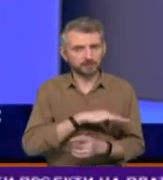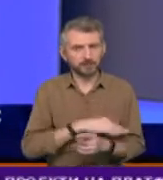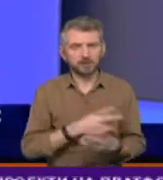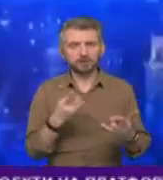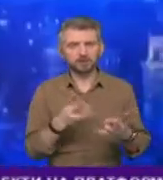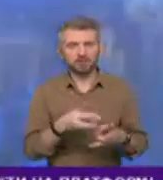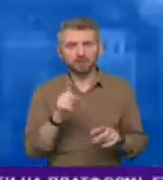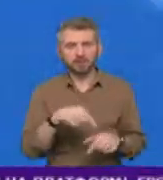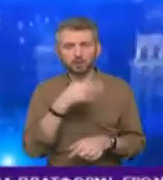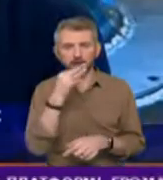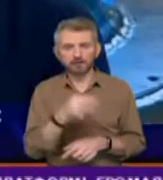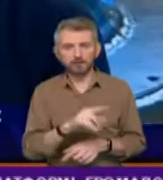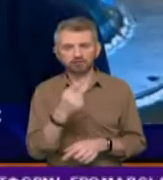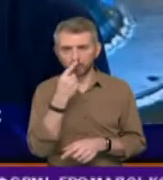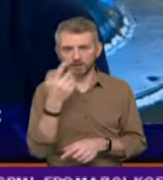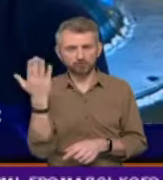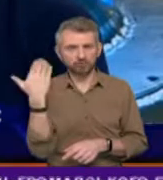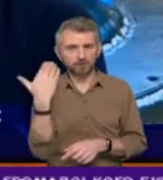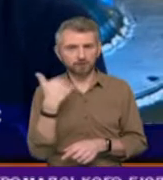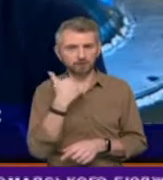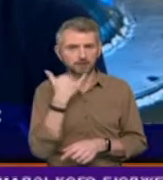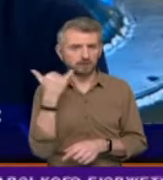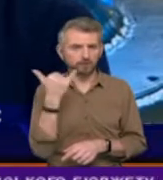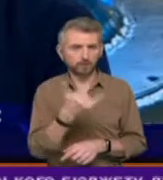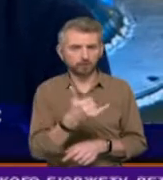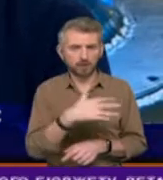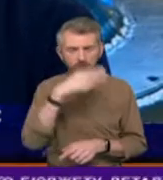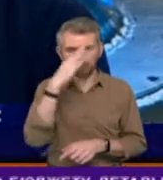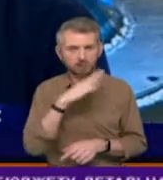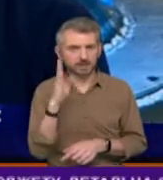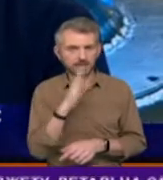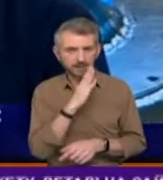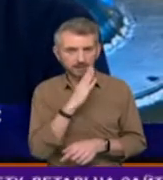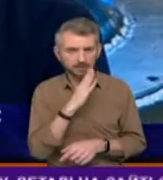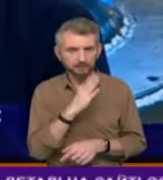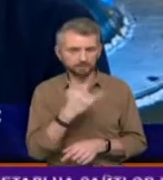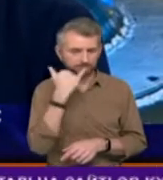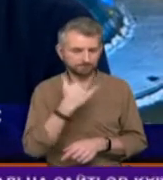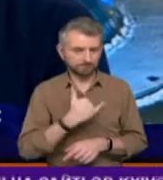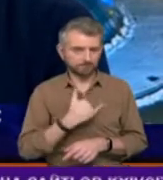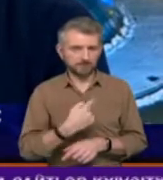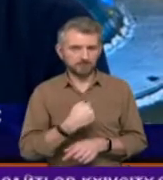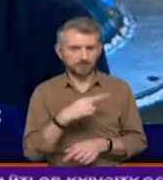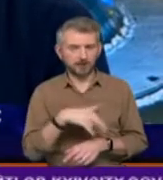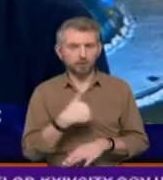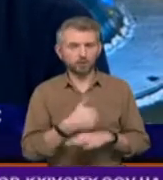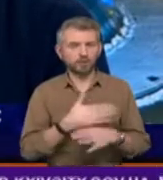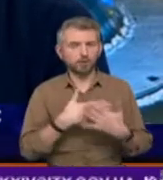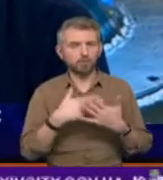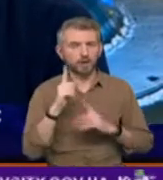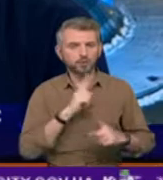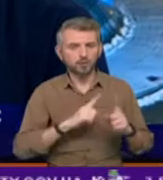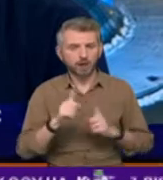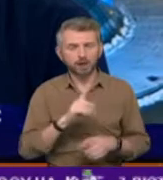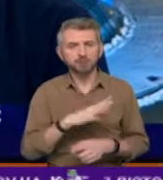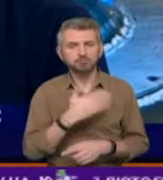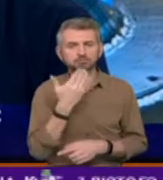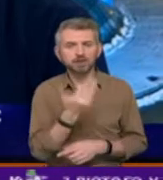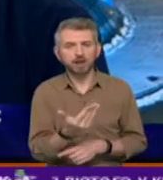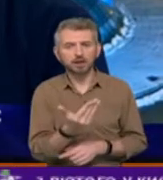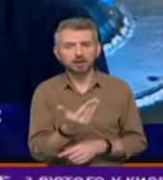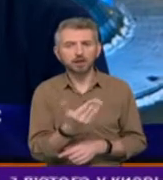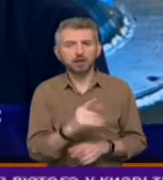документів, до якого входять реєстраційна картка, копія паспорта першої та другої сторінки. І так як я випускник минулих років,